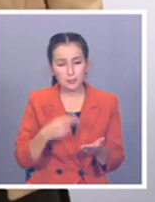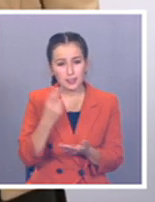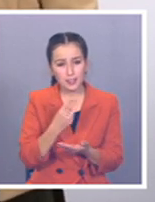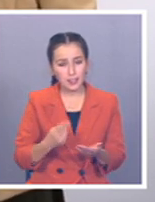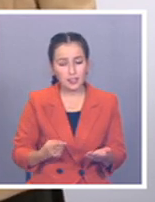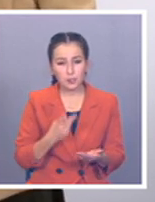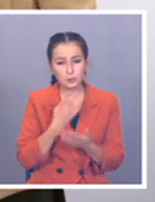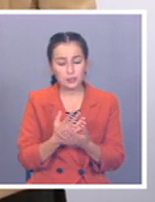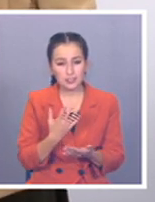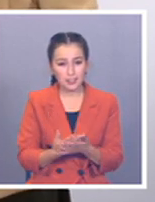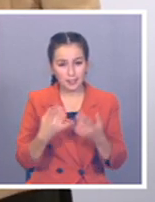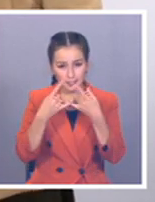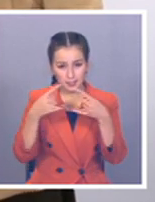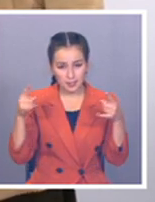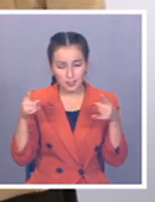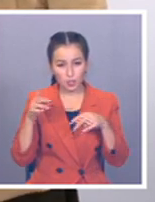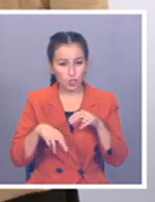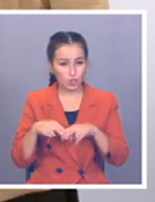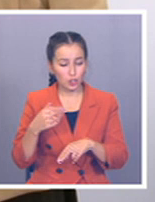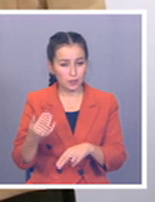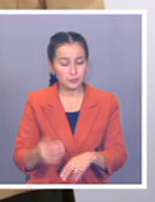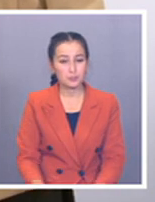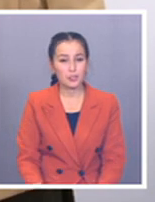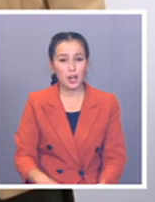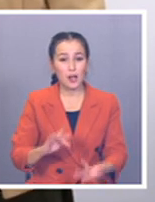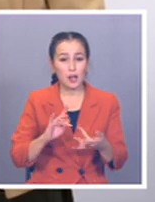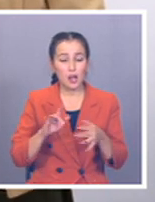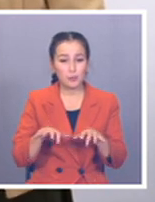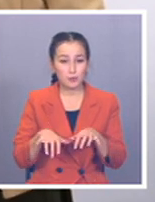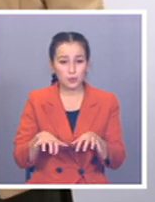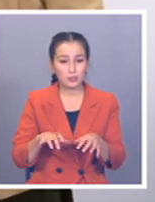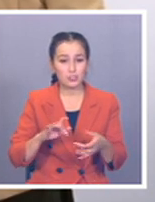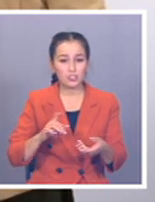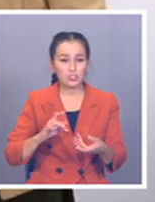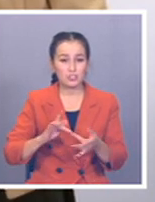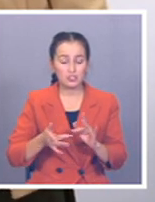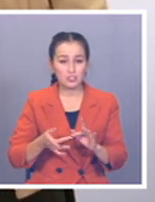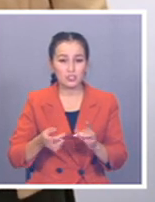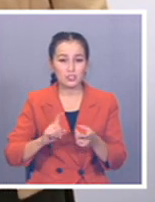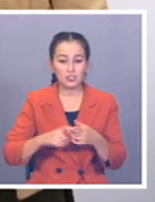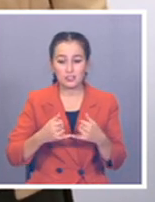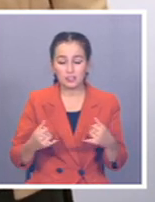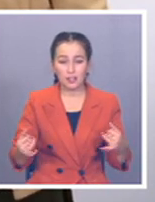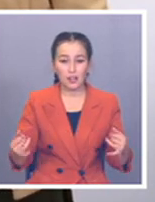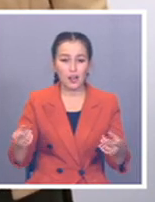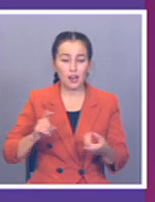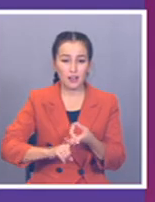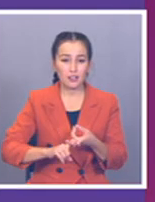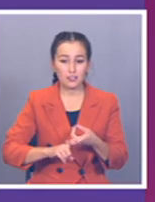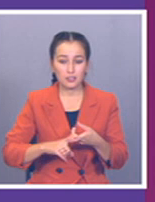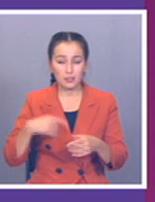құрылғы. Компьютерге телефон желісі және сымдар арқылы мәлімет алмасуға мүмкіндік беретін құрылғы.